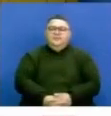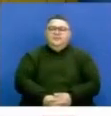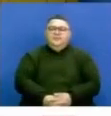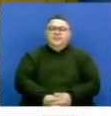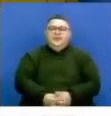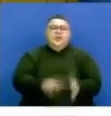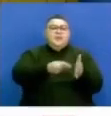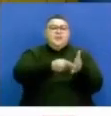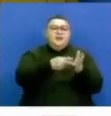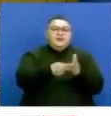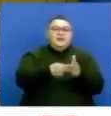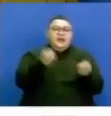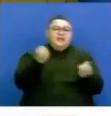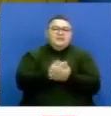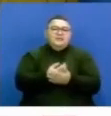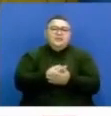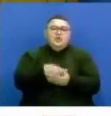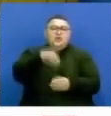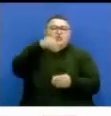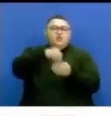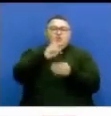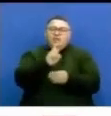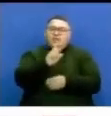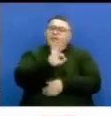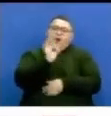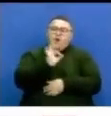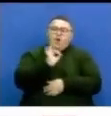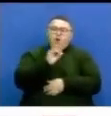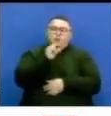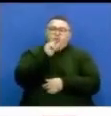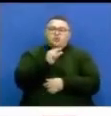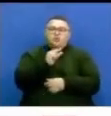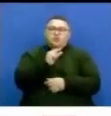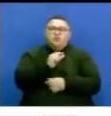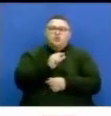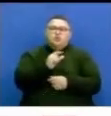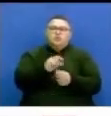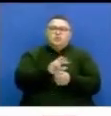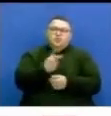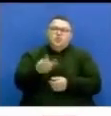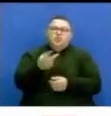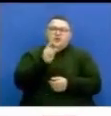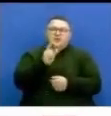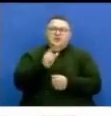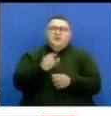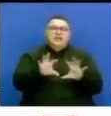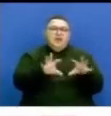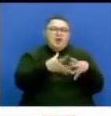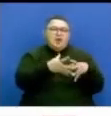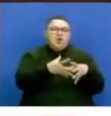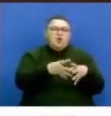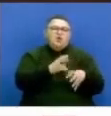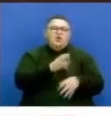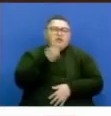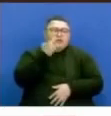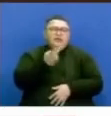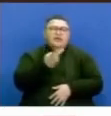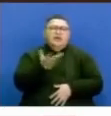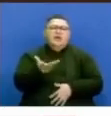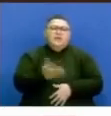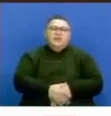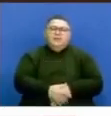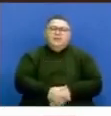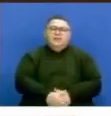ini belum sepenuhnya memberikan Palestina anggota penuh PBB. Lalu dampak nyatanya bagi Palestina dari hasil voting ini apa?